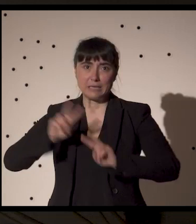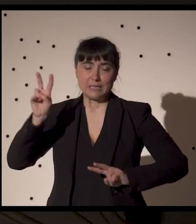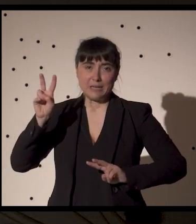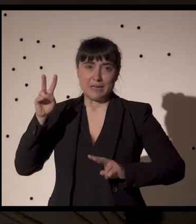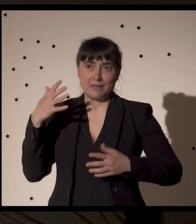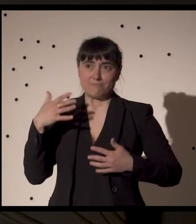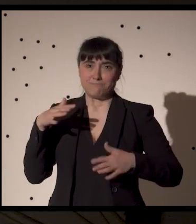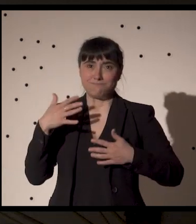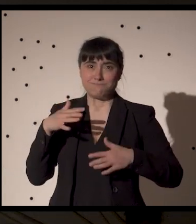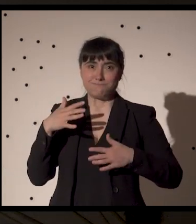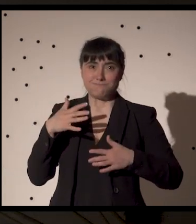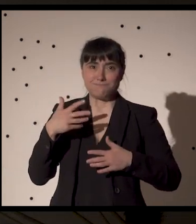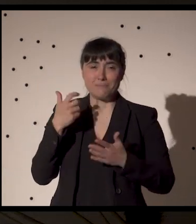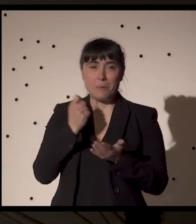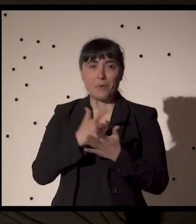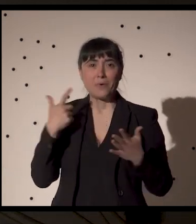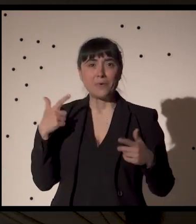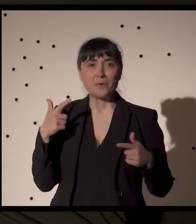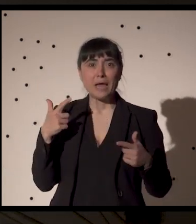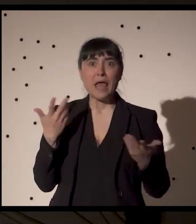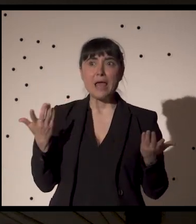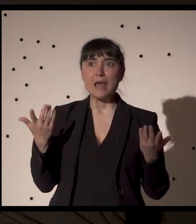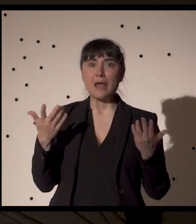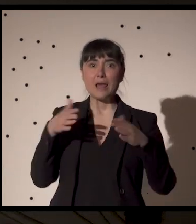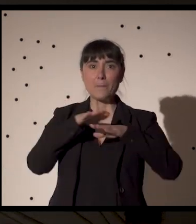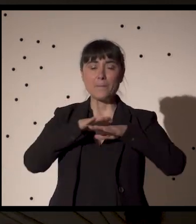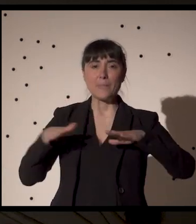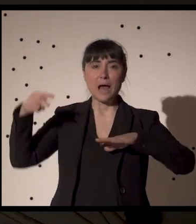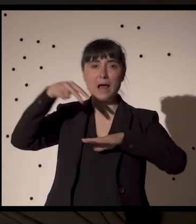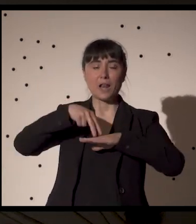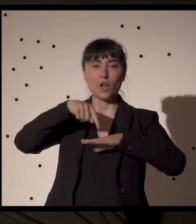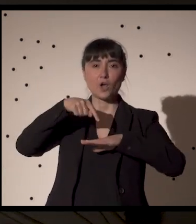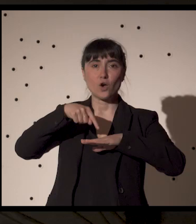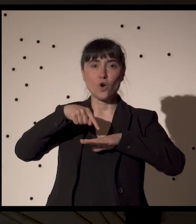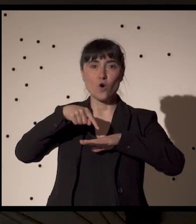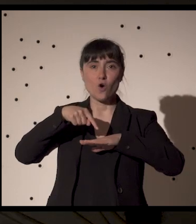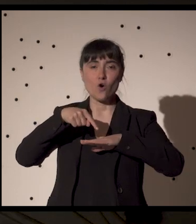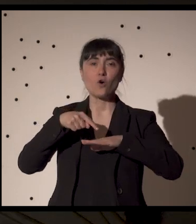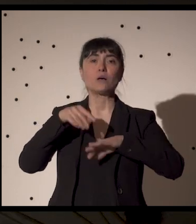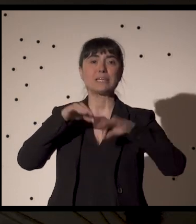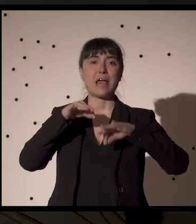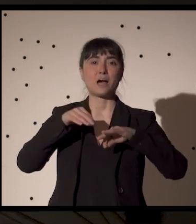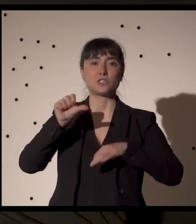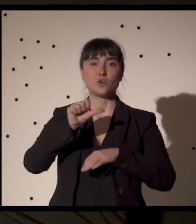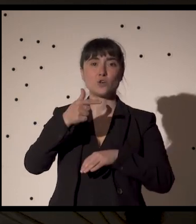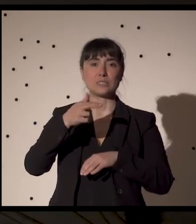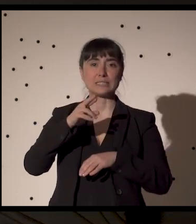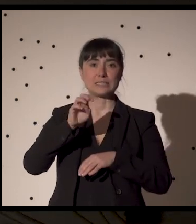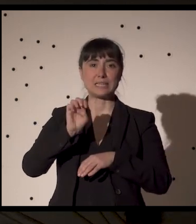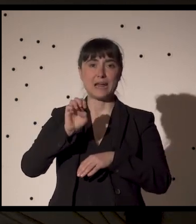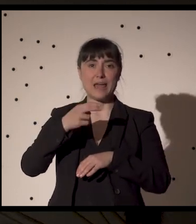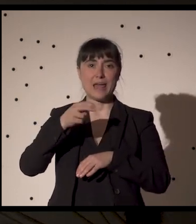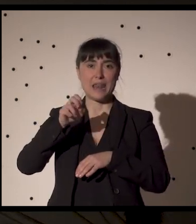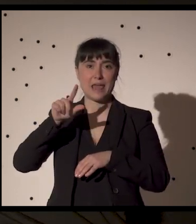figura come Agnelli sul palcoscenico dello stretler ci fa capire come sia il un teatro senza schemi senza